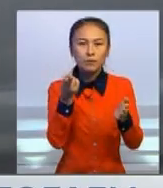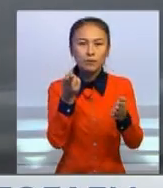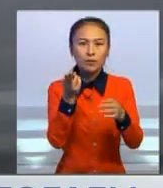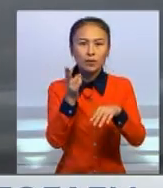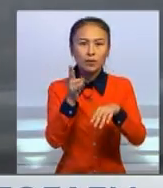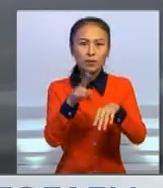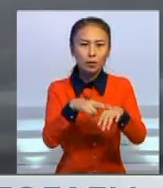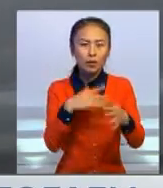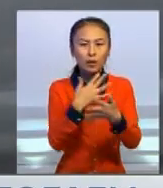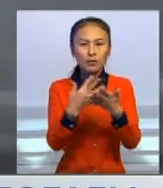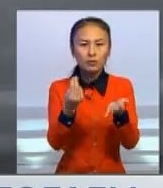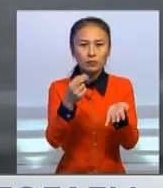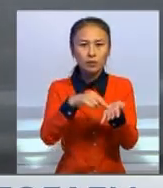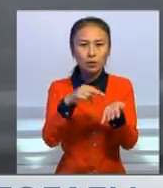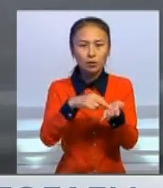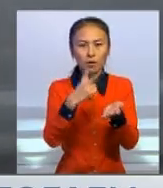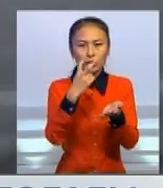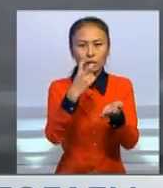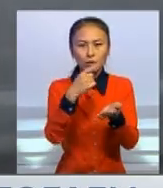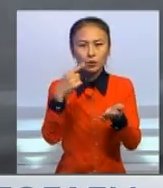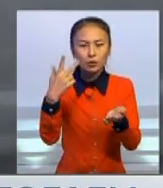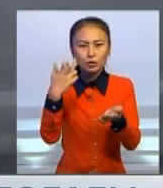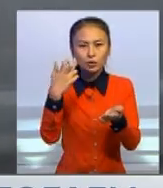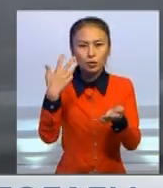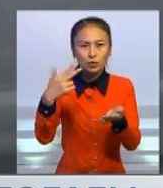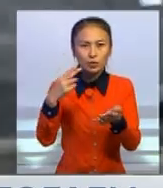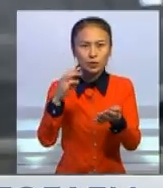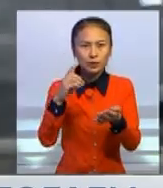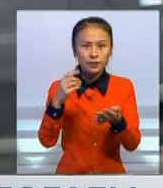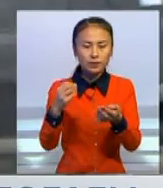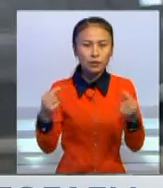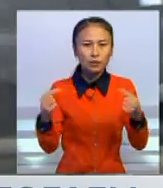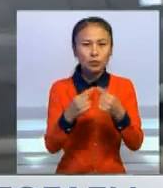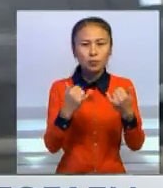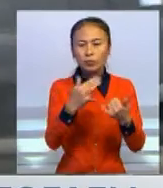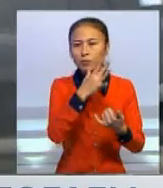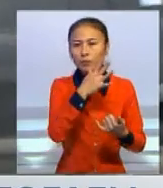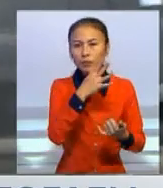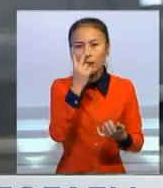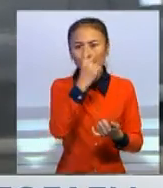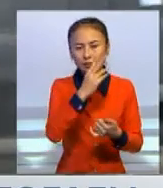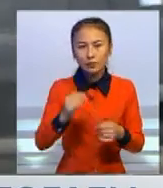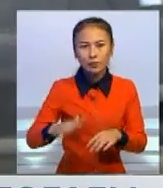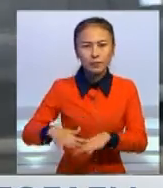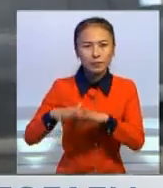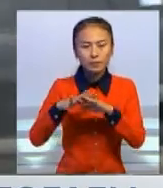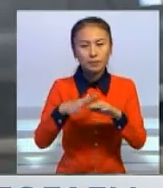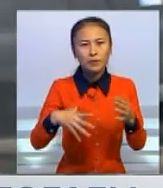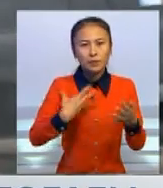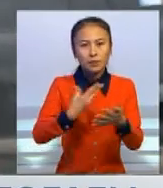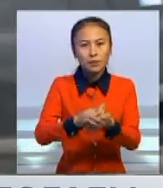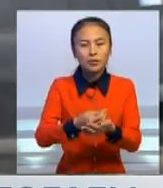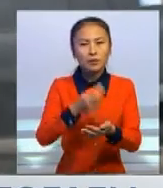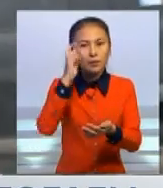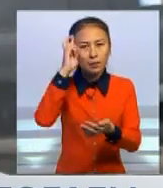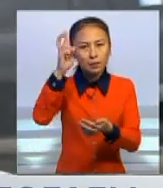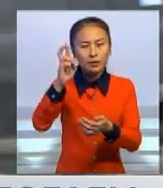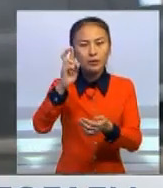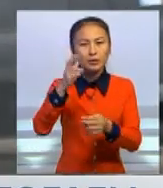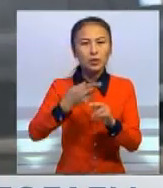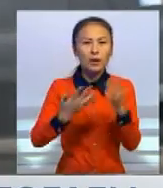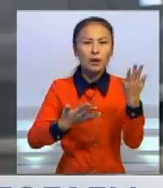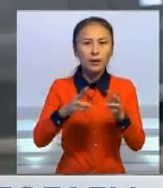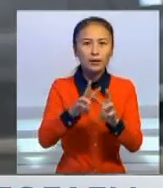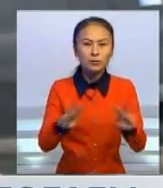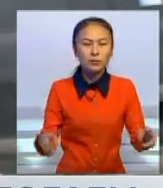Ол наклейканың бағасы 200-ден 335 теңгеге дейін барады. Біздер қазір өзіміздің қалтамыздан жасадық. Оны мемлекеттік акиматтан